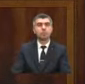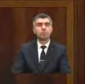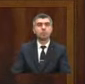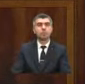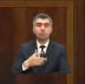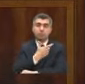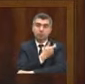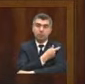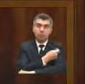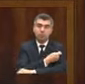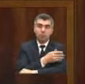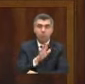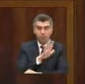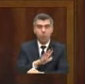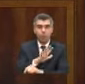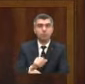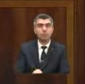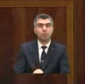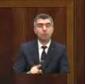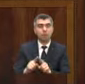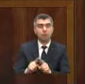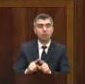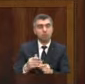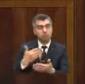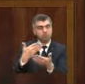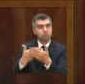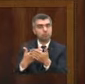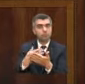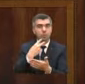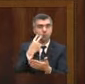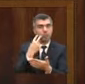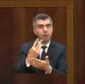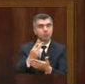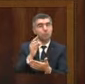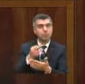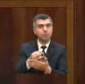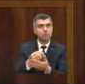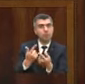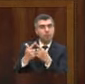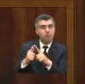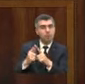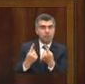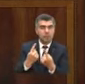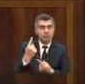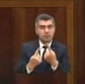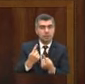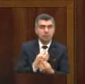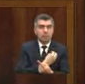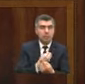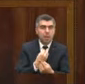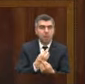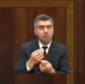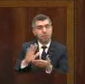التلقيح الحملة الوطنية للتلقيح دليل على أن على الرغم من وجود خصاصات في نظامنا الصحي